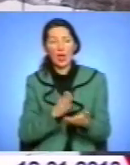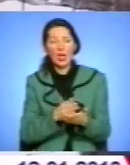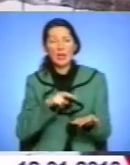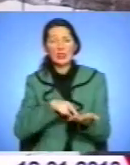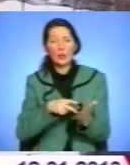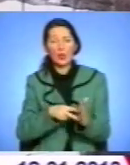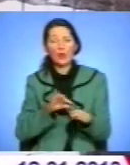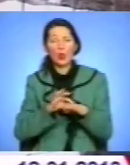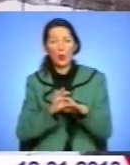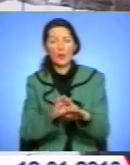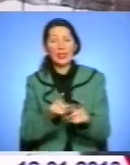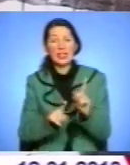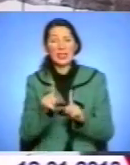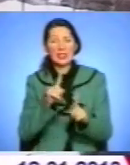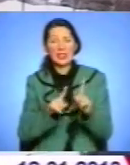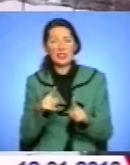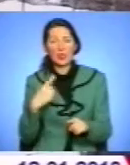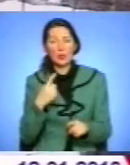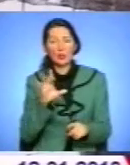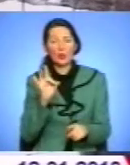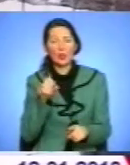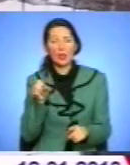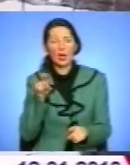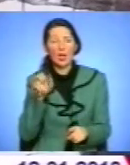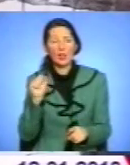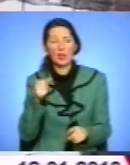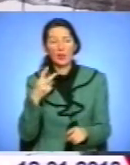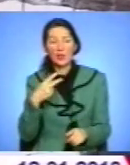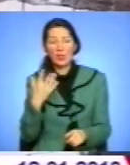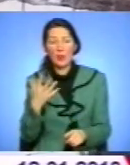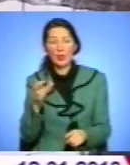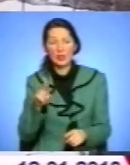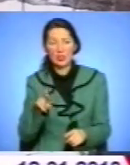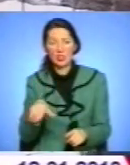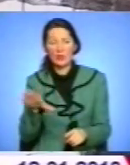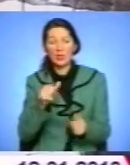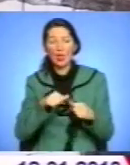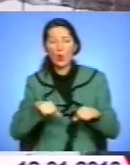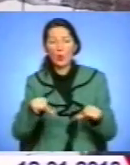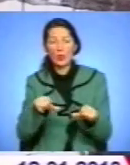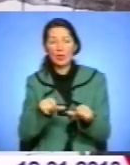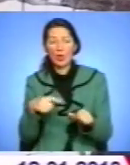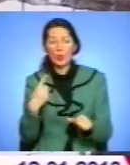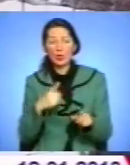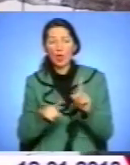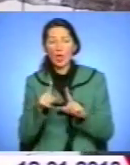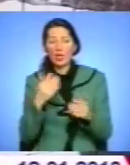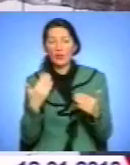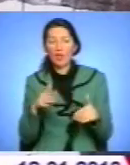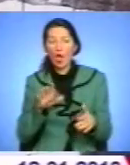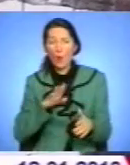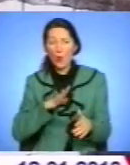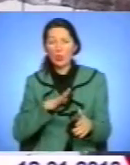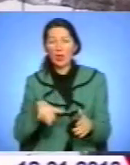заплановано проведення сесії обласної ради на 25 січня. Усі комісії обласної ради вже відбулися,